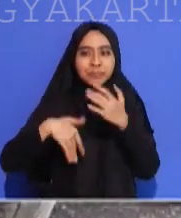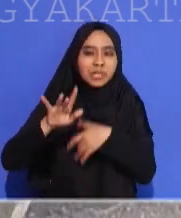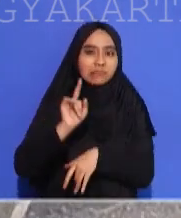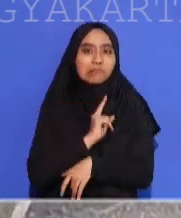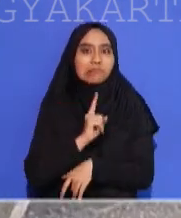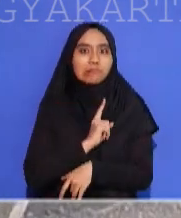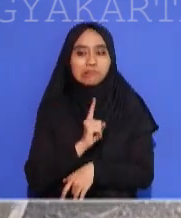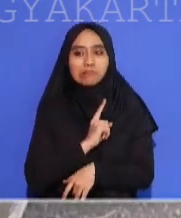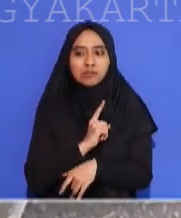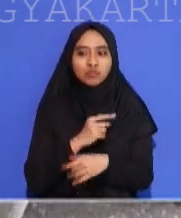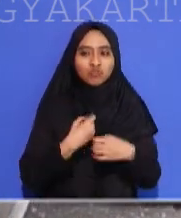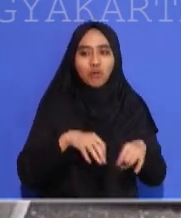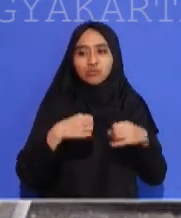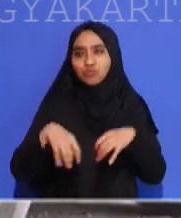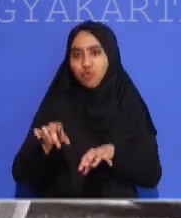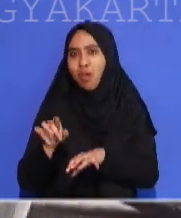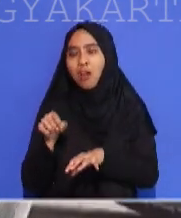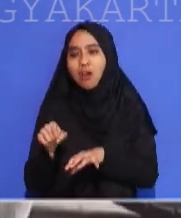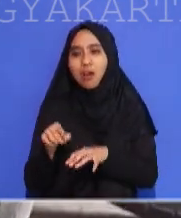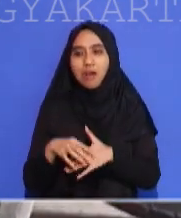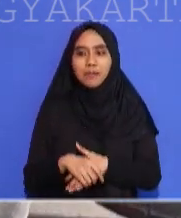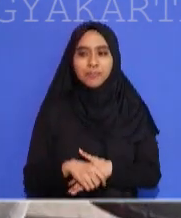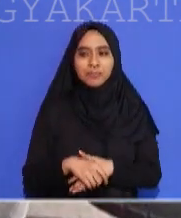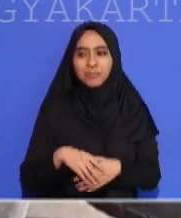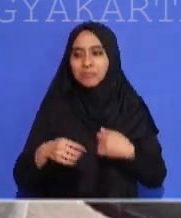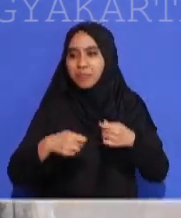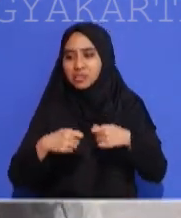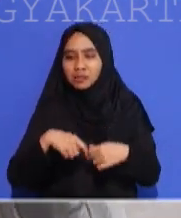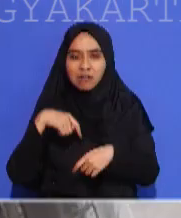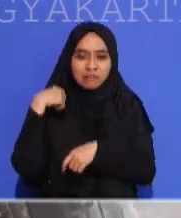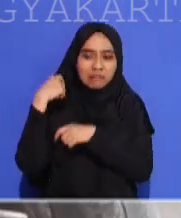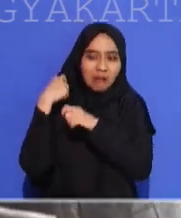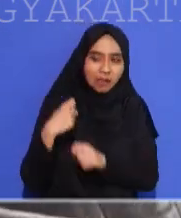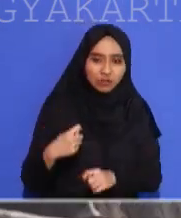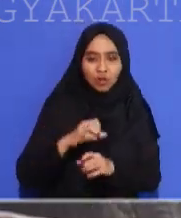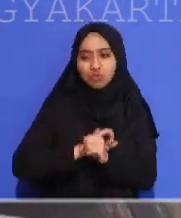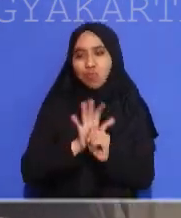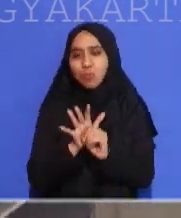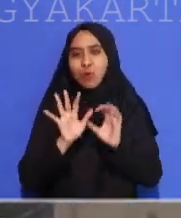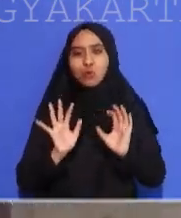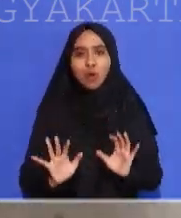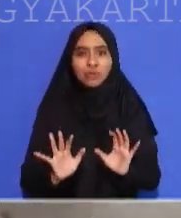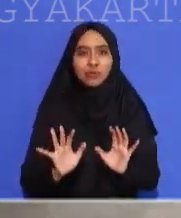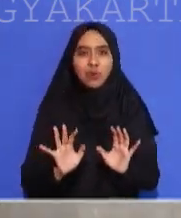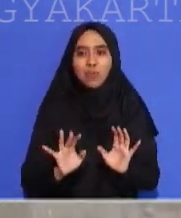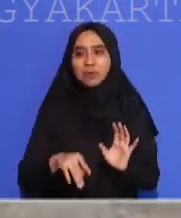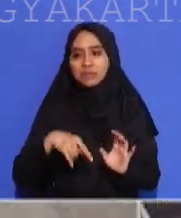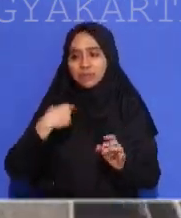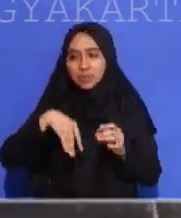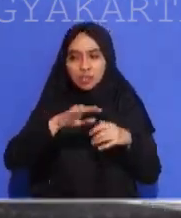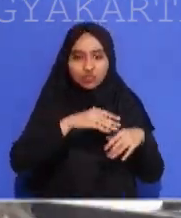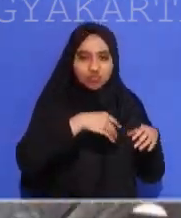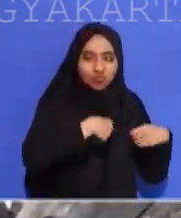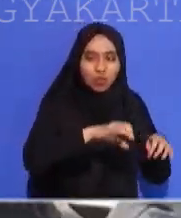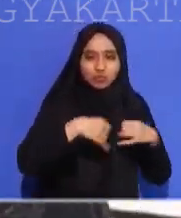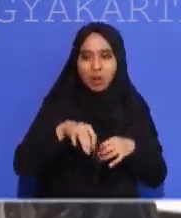menjajakan dagangannya Tya pasar-pasar tradisional wilayah Kulon Progo dan sekitarnya ia bahkan rutin berjualan hingga ke pasar